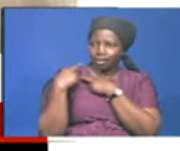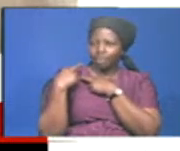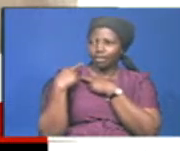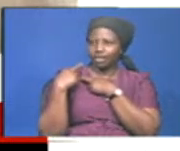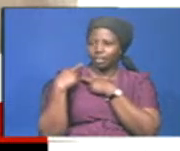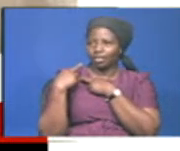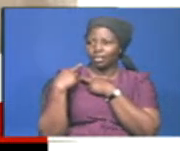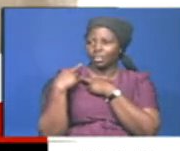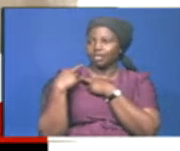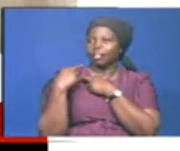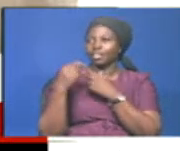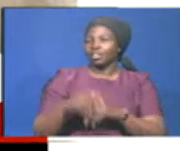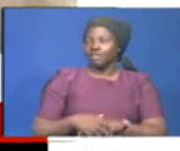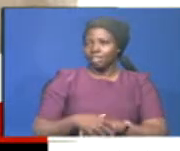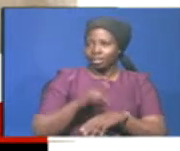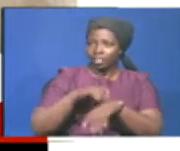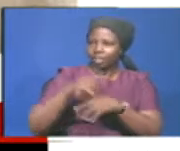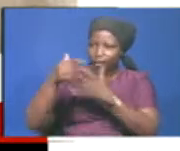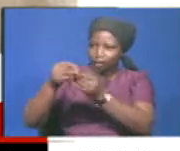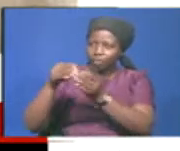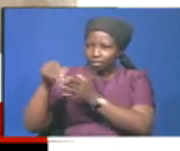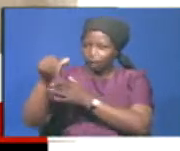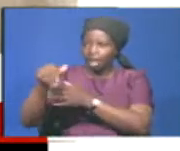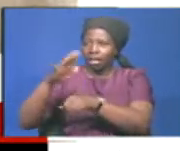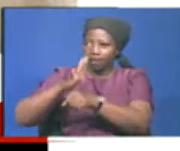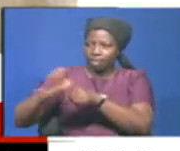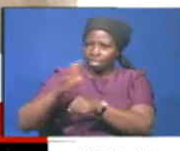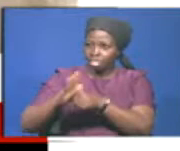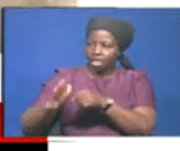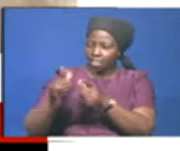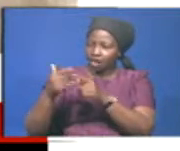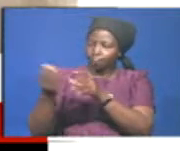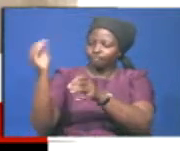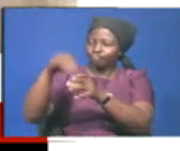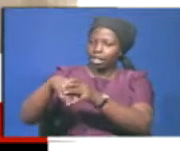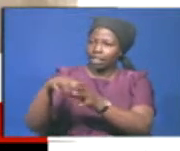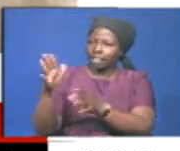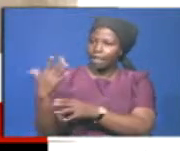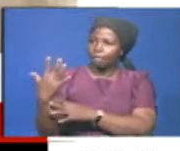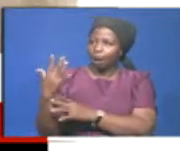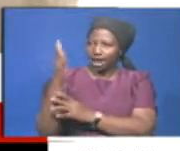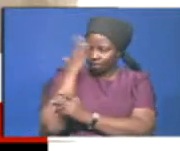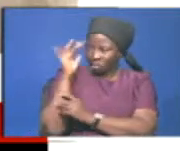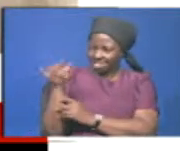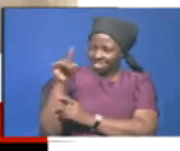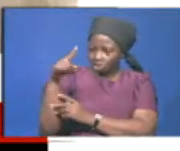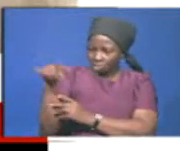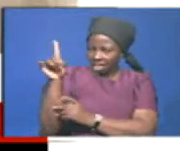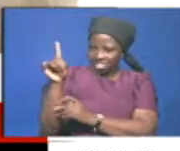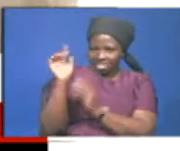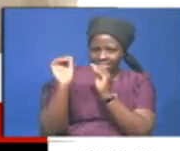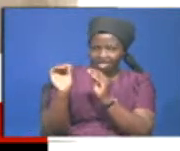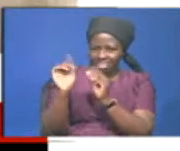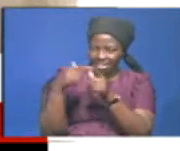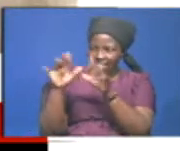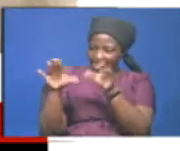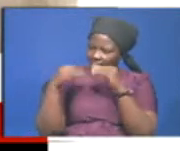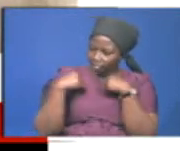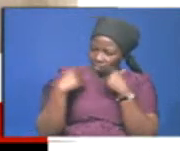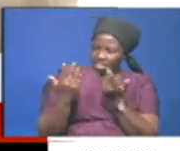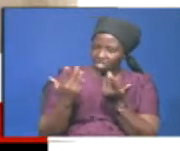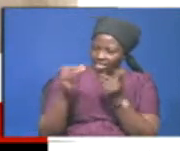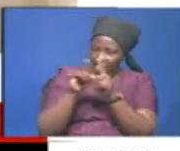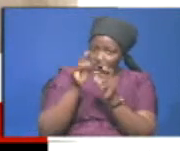mboga niwekewe kwa plastiki na najua hii haifai na naikubali. So hata kama